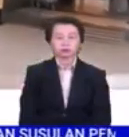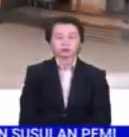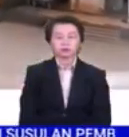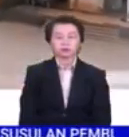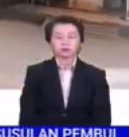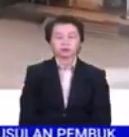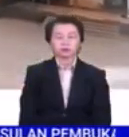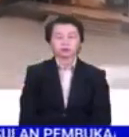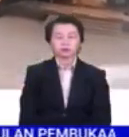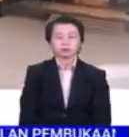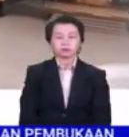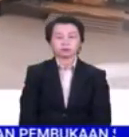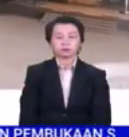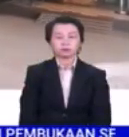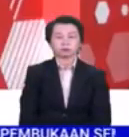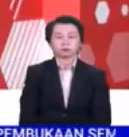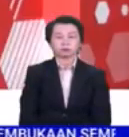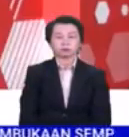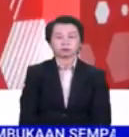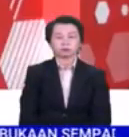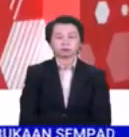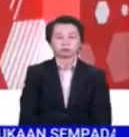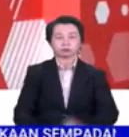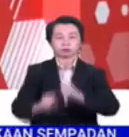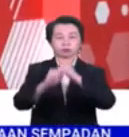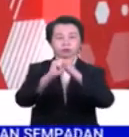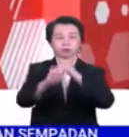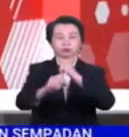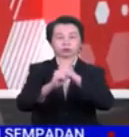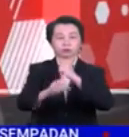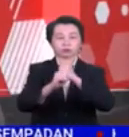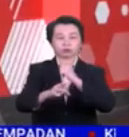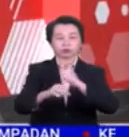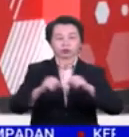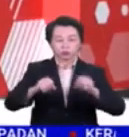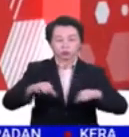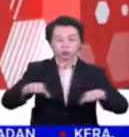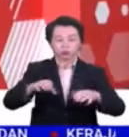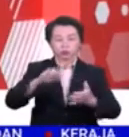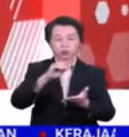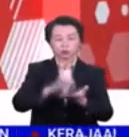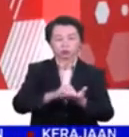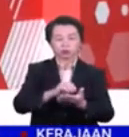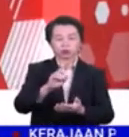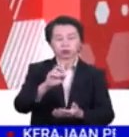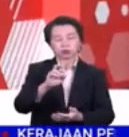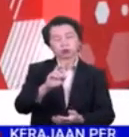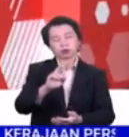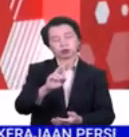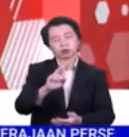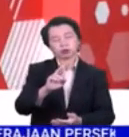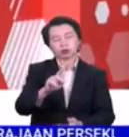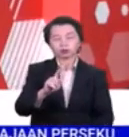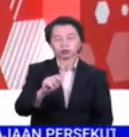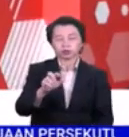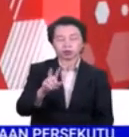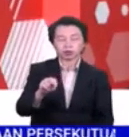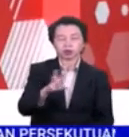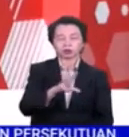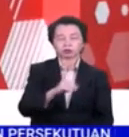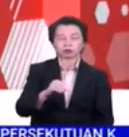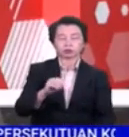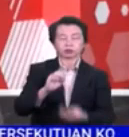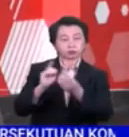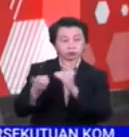I hope promosi yang boleh dibuat di televisi radio dan juga media Lebih